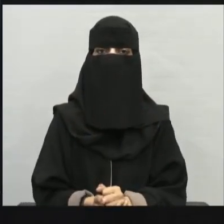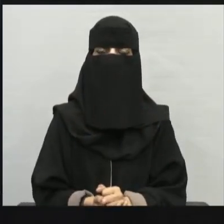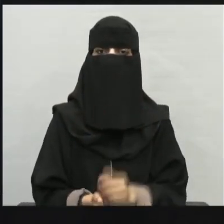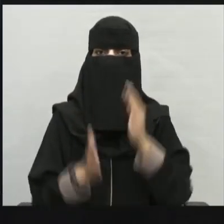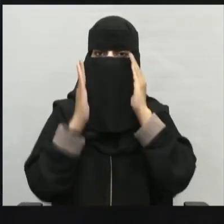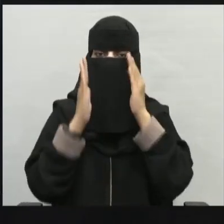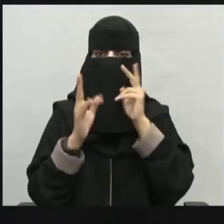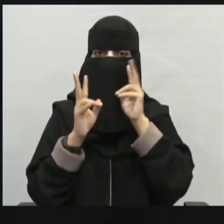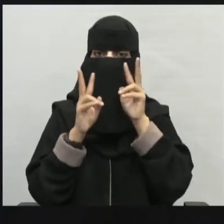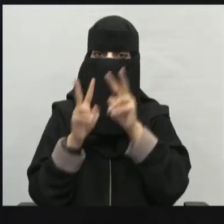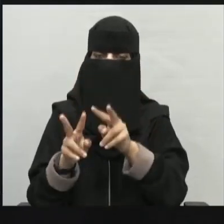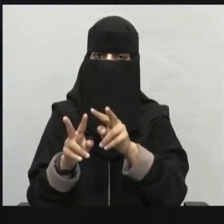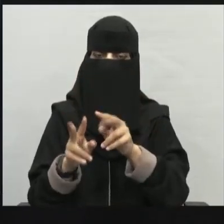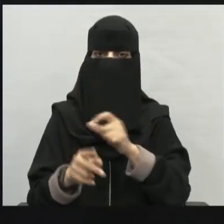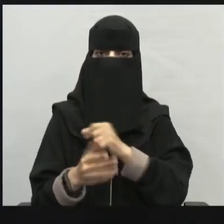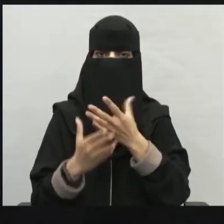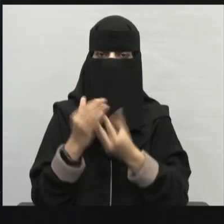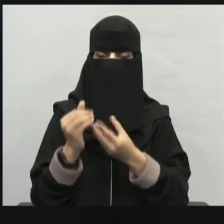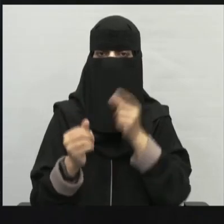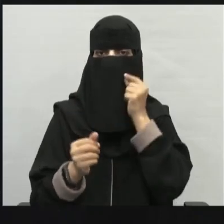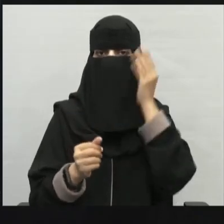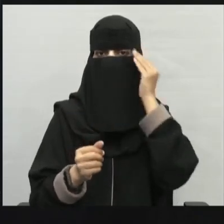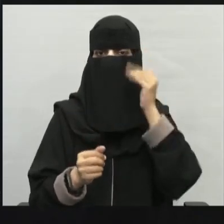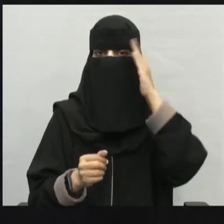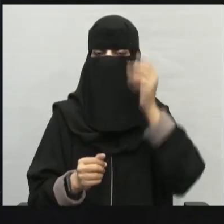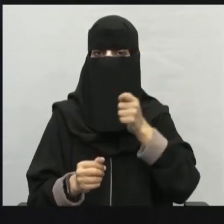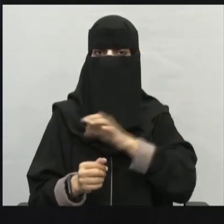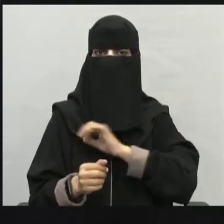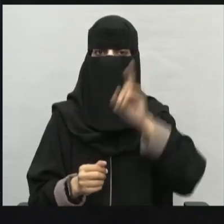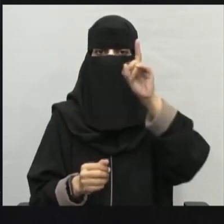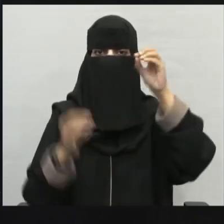شاكر لكم متابعتكم ابنائي وبناتي والسلام عليكم ورحمه الله وبركاته